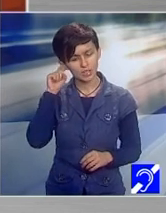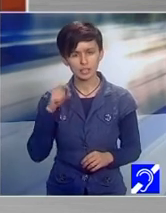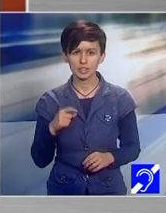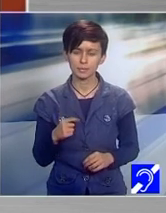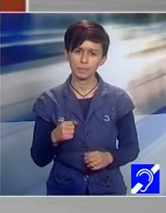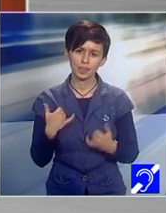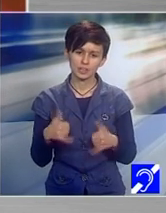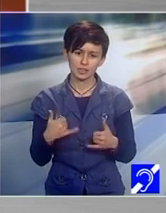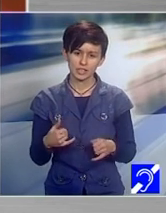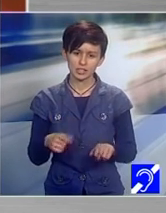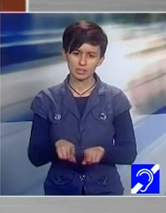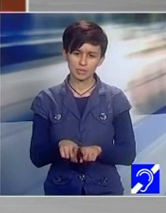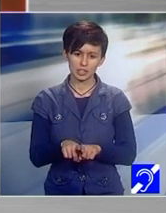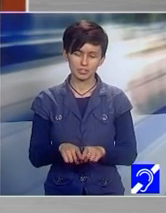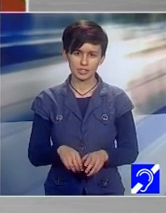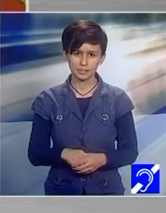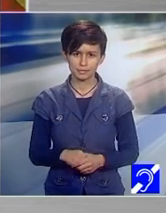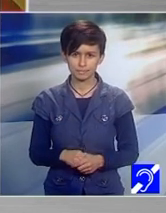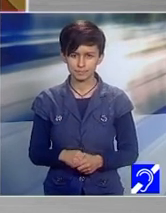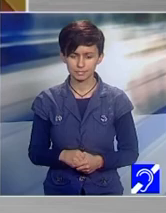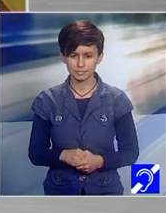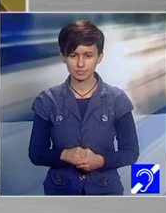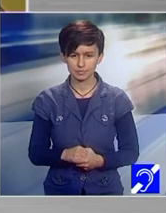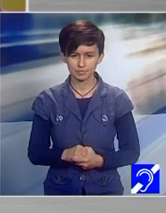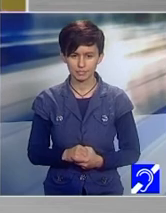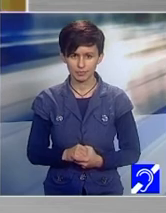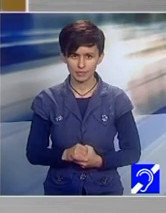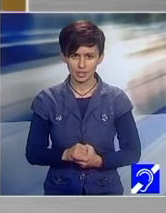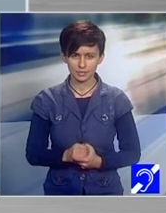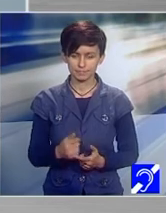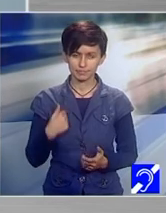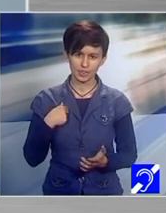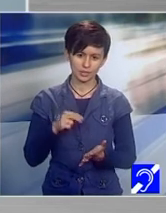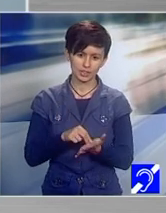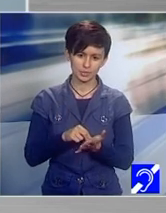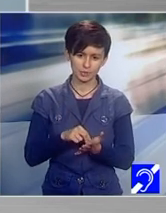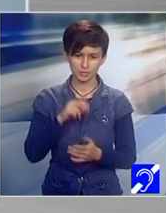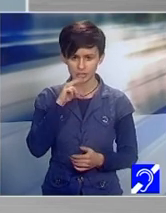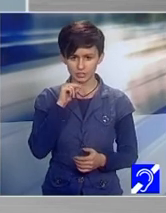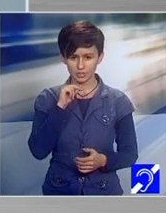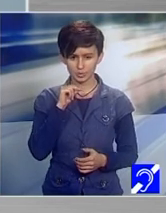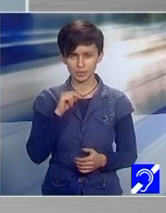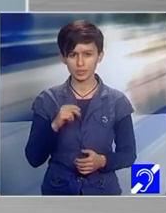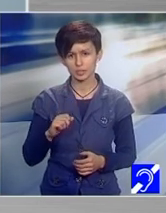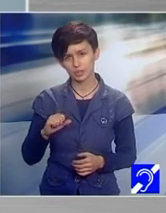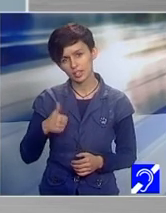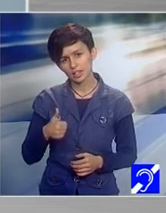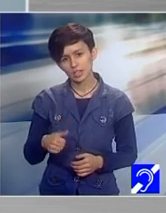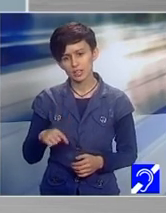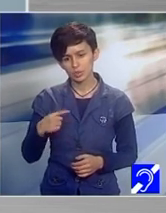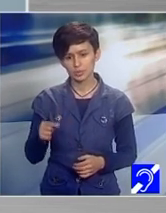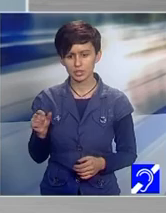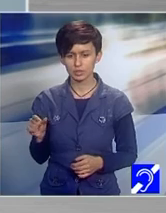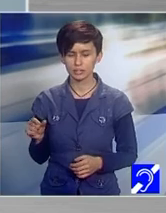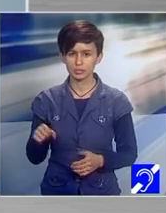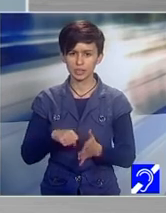se va întâmpla la fel. O să vedem, Viorel. Îți propun să trecem la următoarea temă a emisiunii